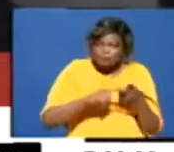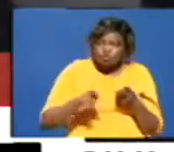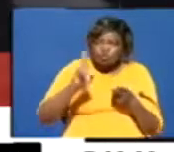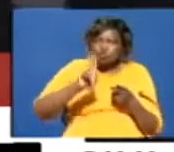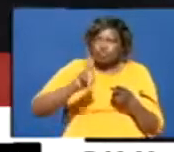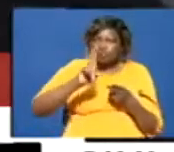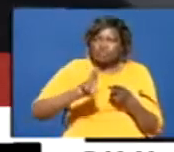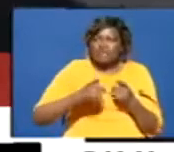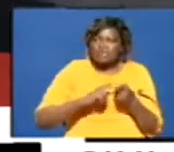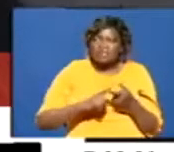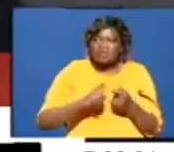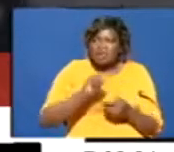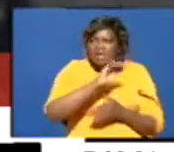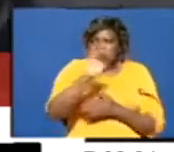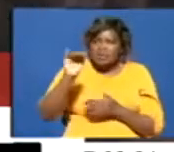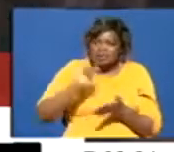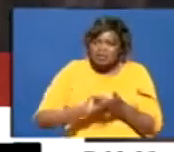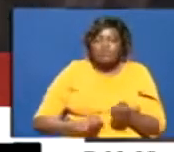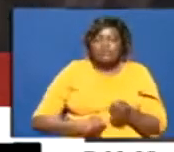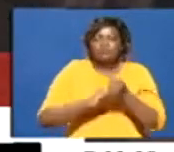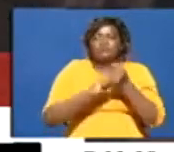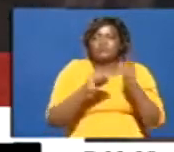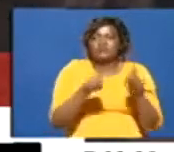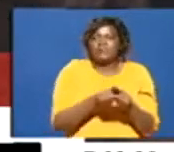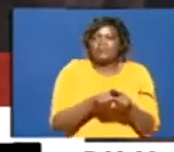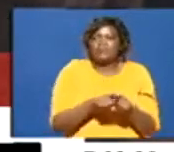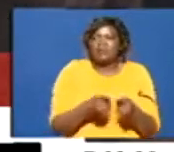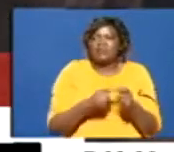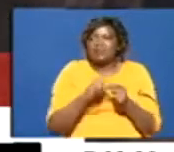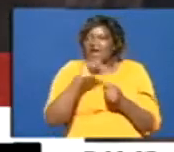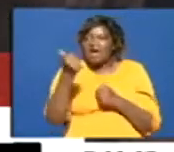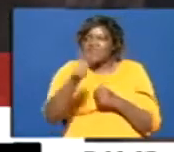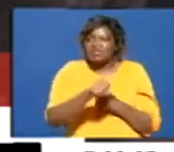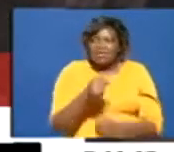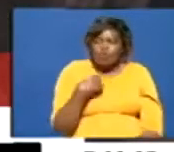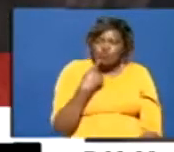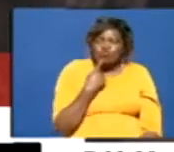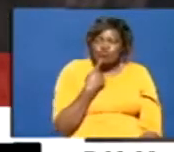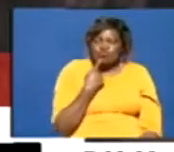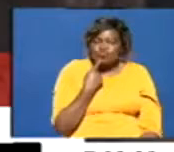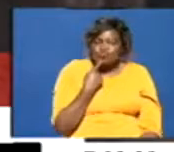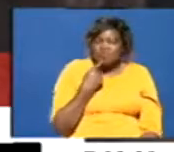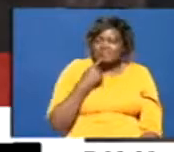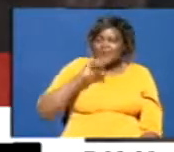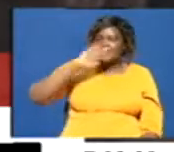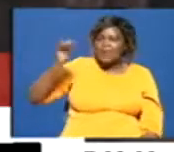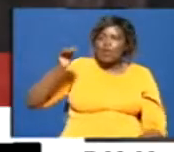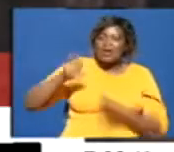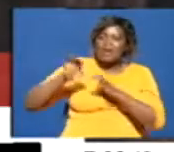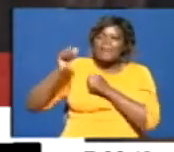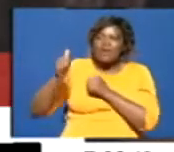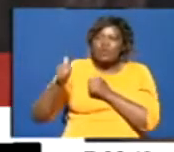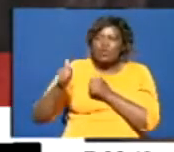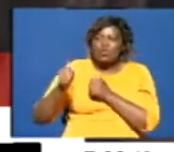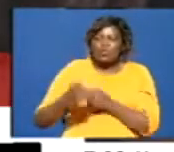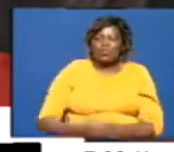na anatuuliza tusimame pamoja. Na wale walikuwa hawajasema hajapanda mlima, hii ndio peak